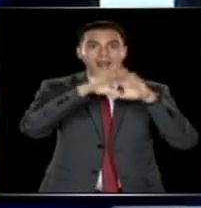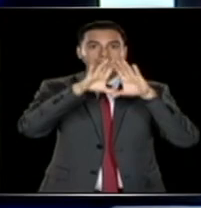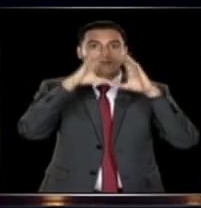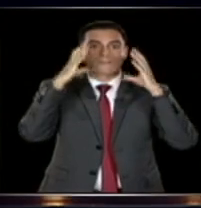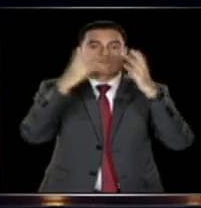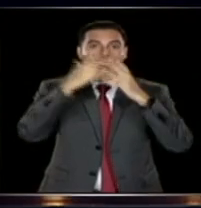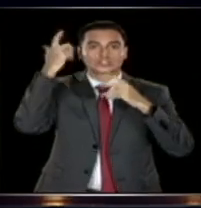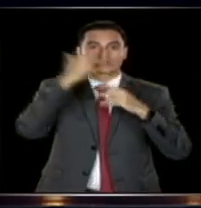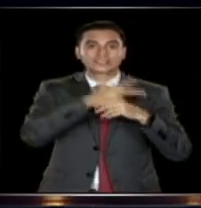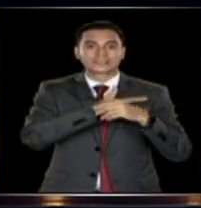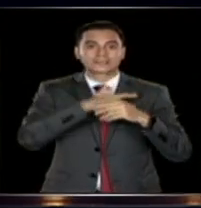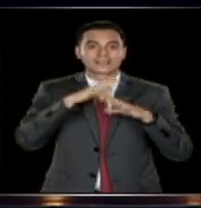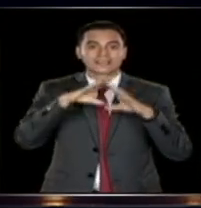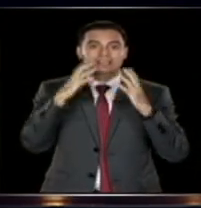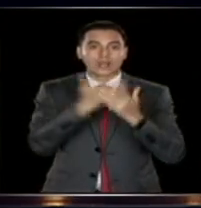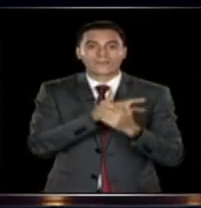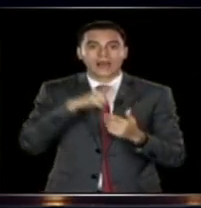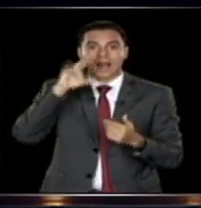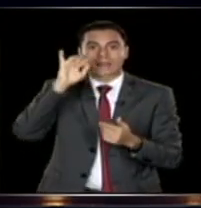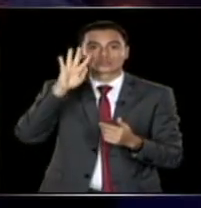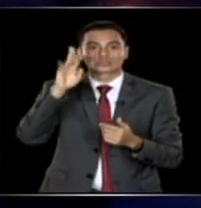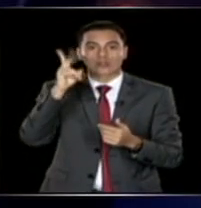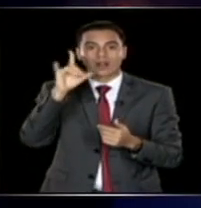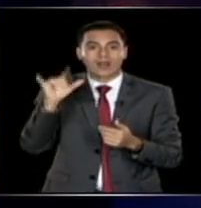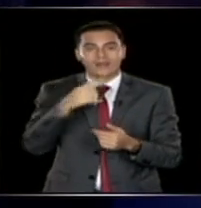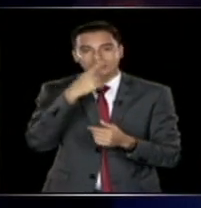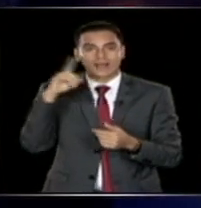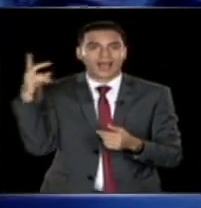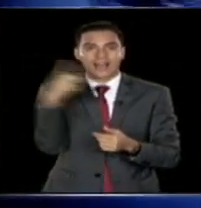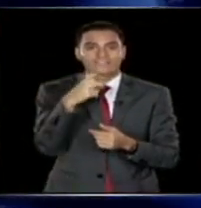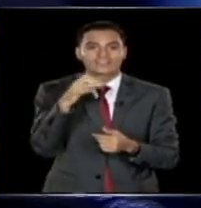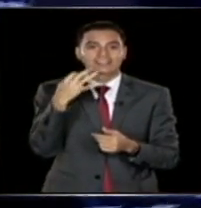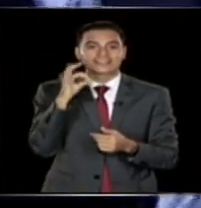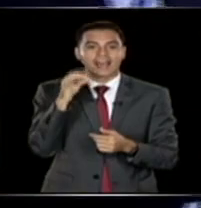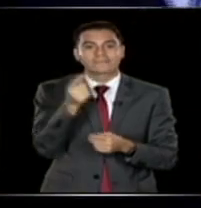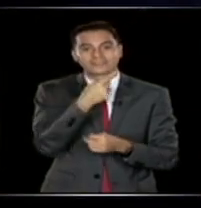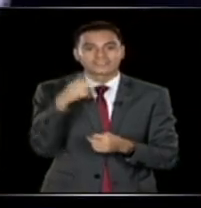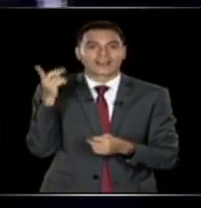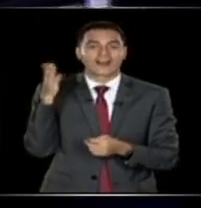المشترى. المشترى الهدف الذهبي.